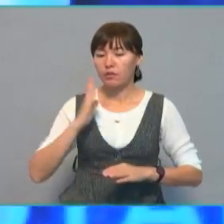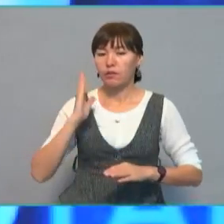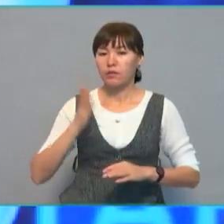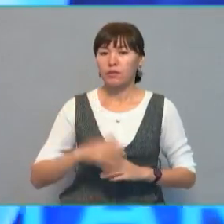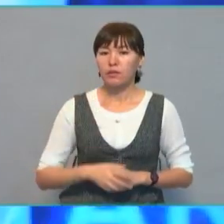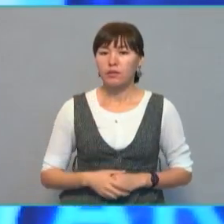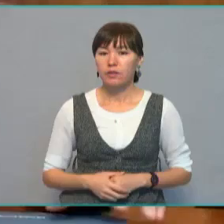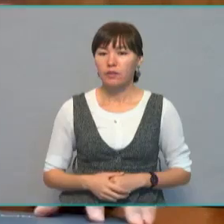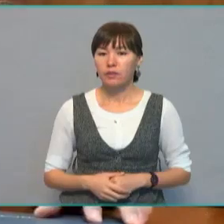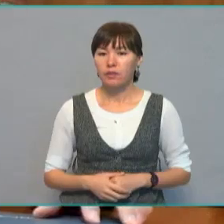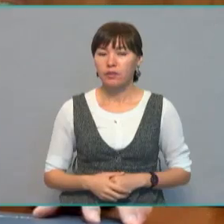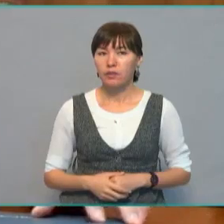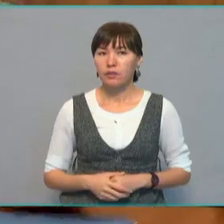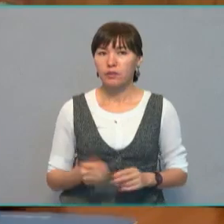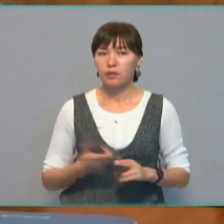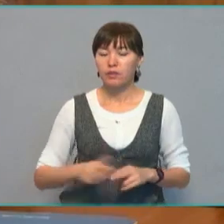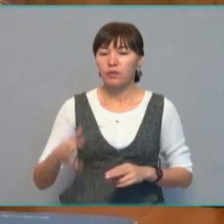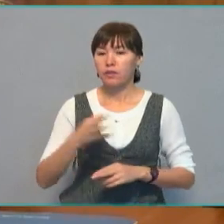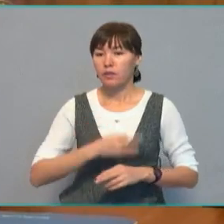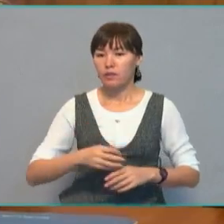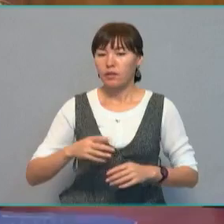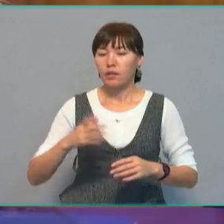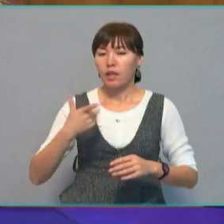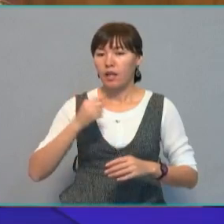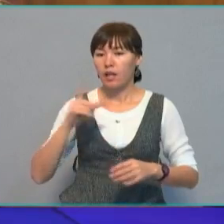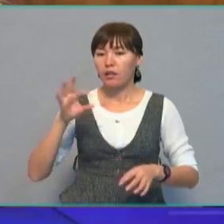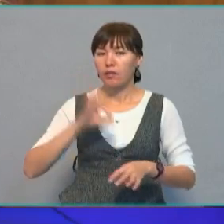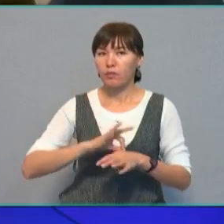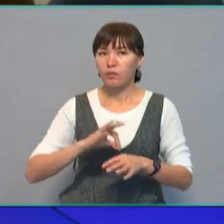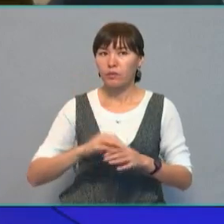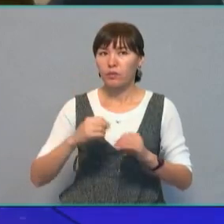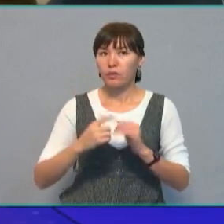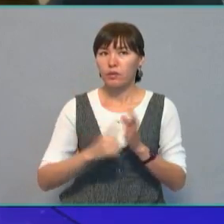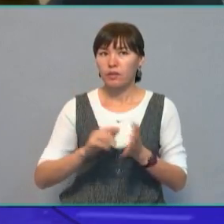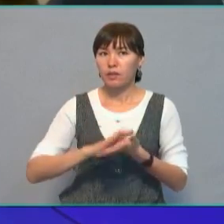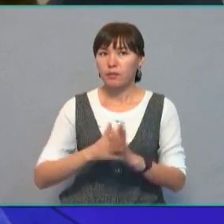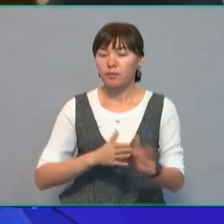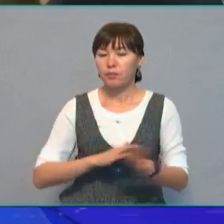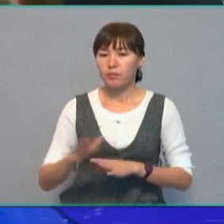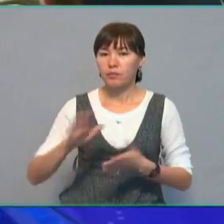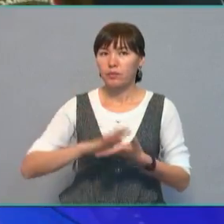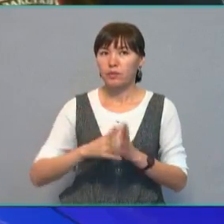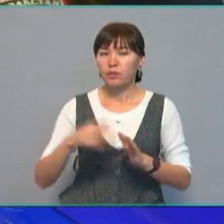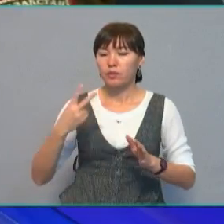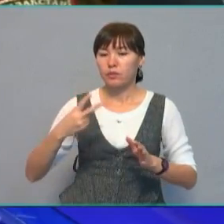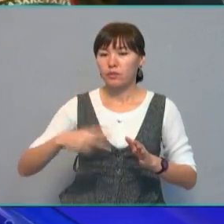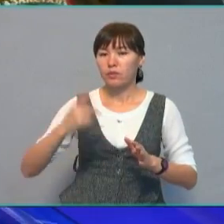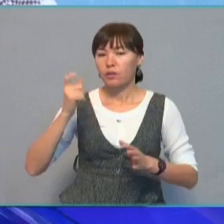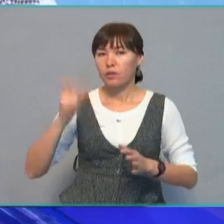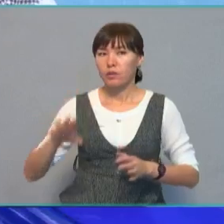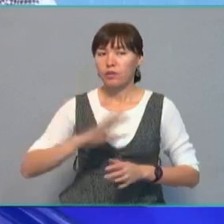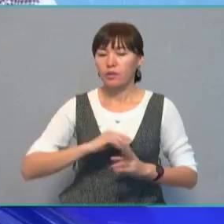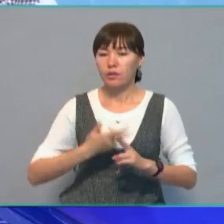соғады. Былтыр облысымызда иісті газдан улану бойынша 17 оқиға орын алған. Салдардан 23 адам қайтыс